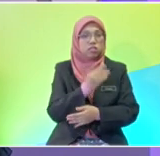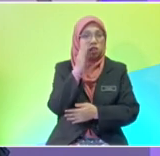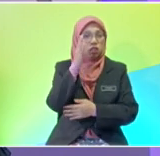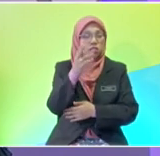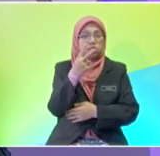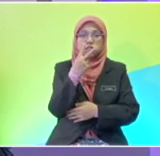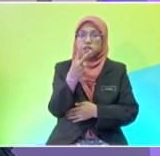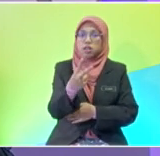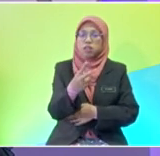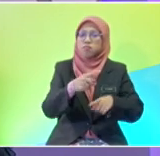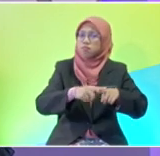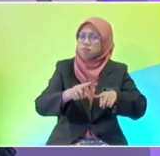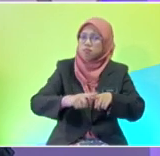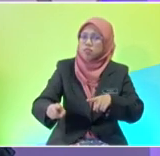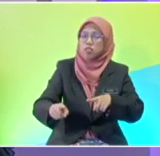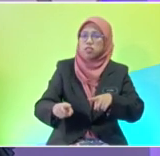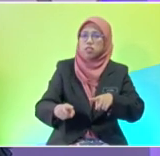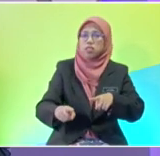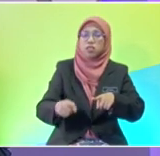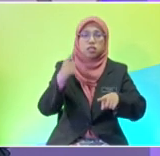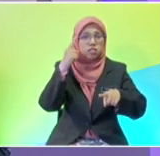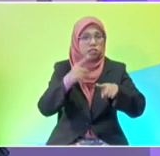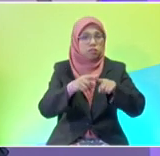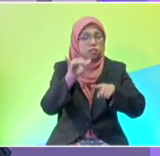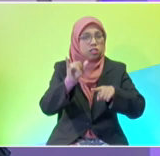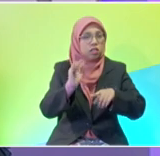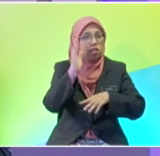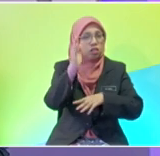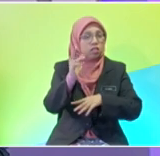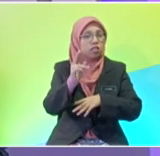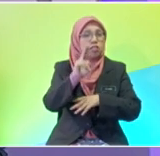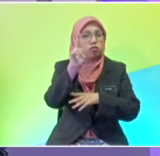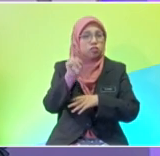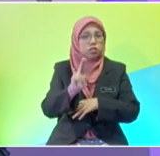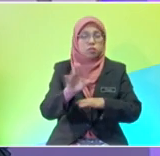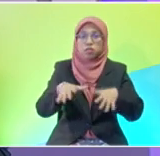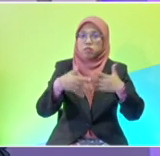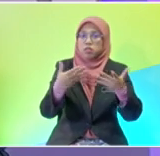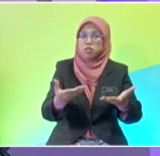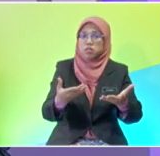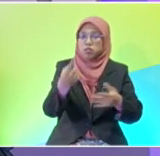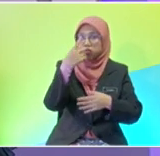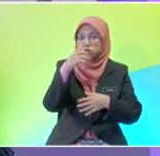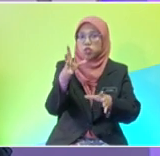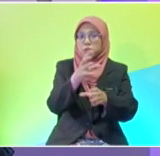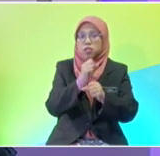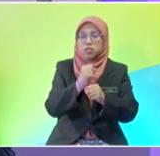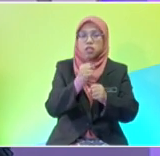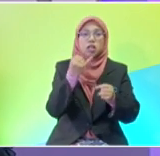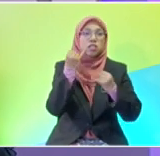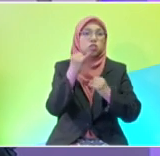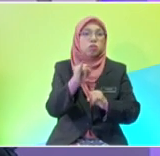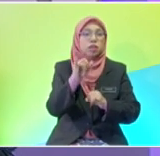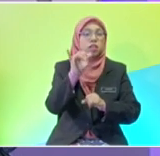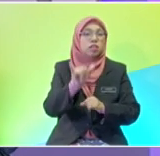apa bagai kesilapan yang akan diuji dan bagaimana kita tidak dapatkan jawaban yang tepat jadi